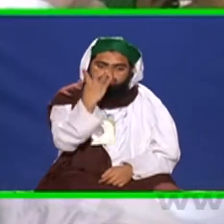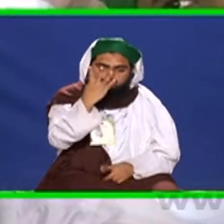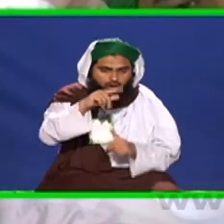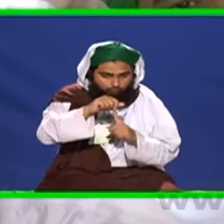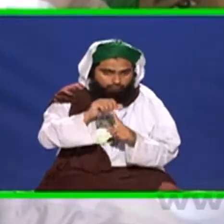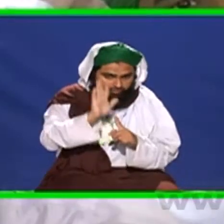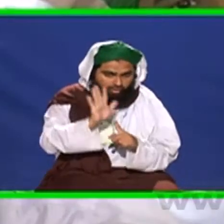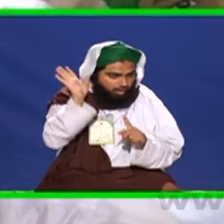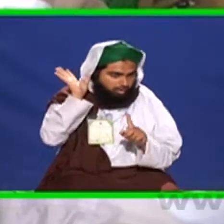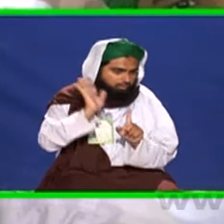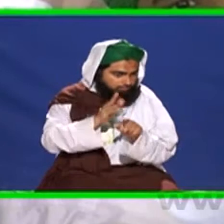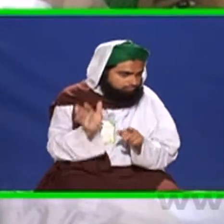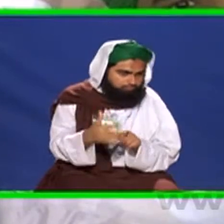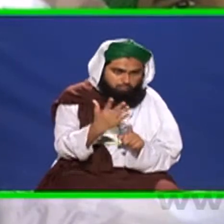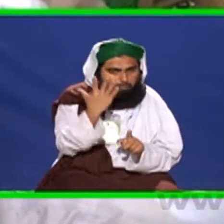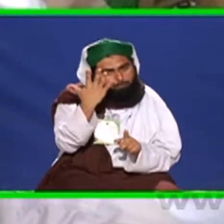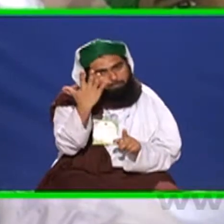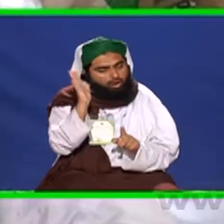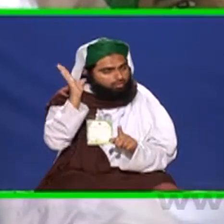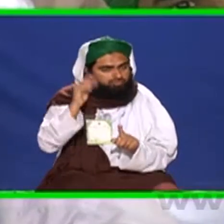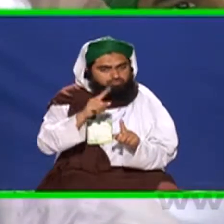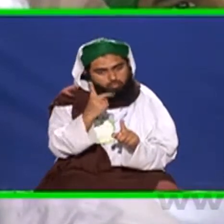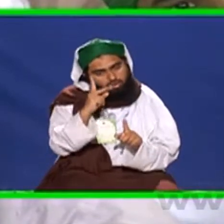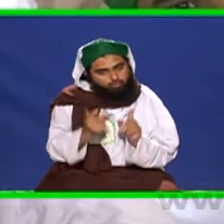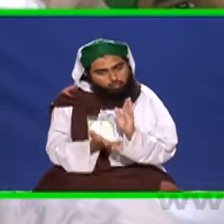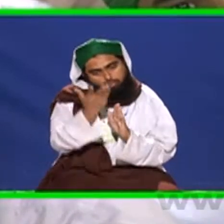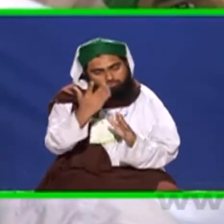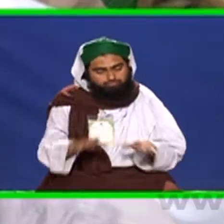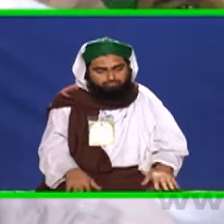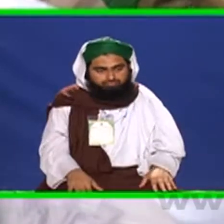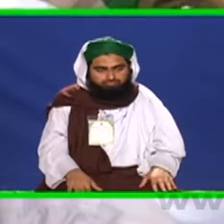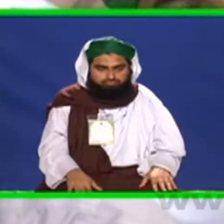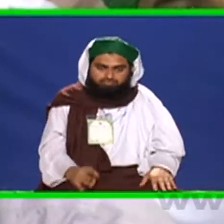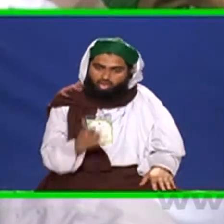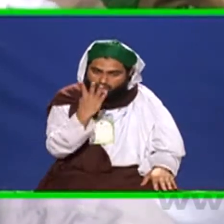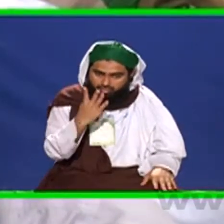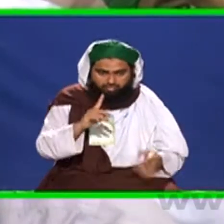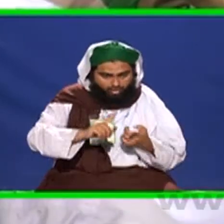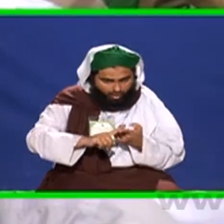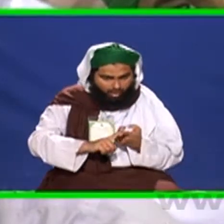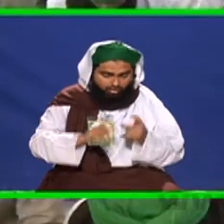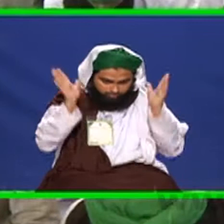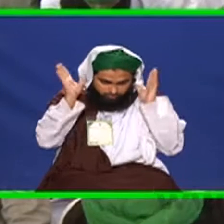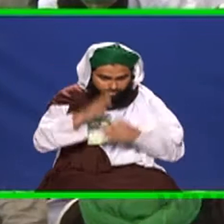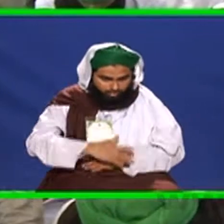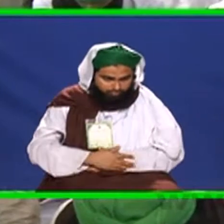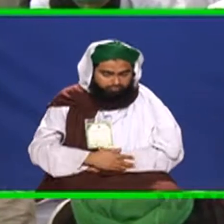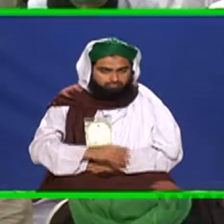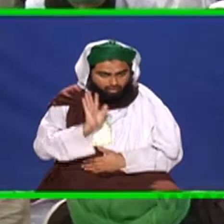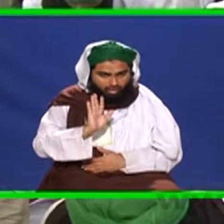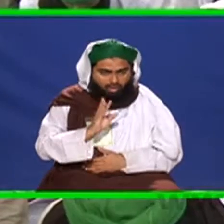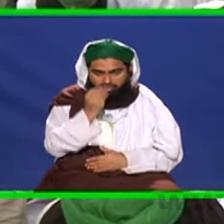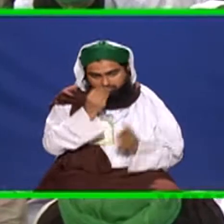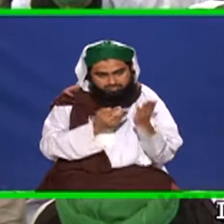क्या ख्याल है? हाथ से हो जाए तो 4 रकातें ही जन्नत का दरवाजा खोल सकती है ना। चाबी में